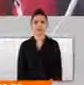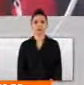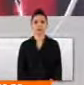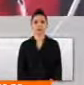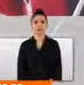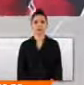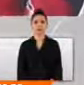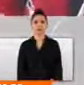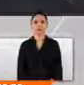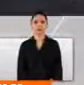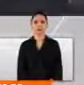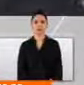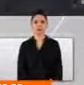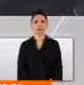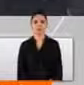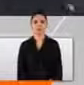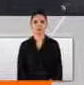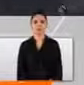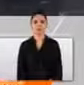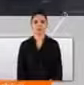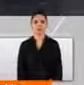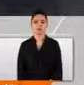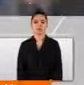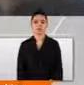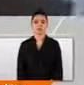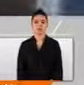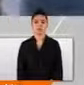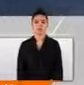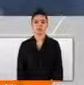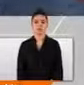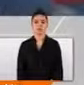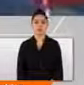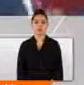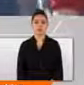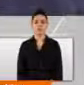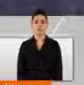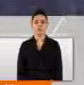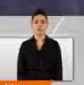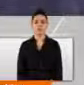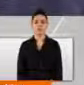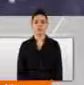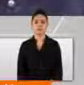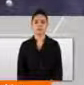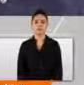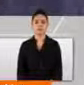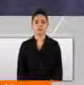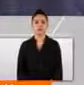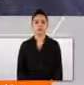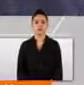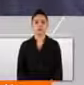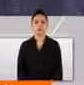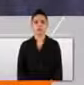Genelde bakıyorsun maskesiz geziyor. Maskeli gezse de sosyal mesafeye uyulmuyor. Mesafe denen hiçbir şey